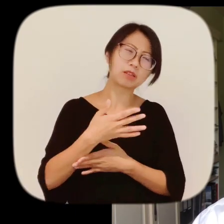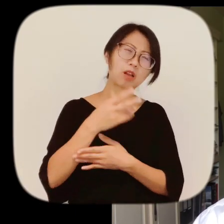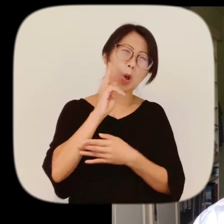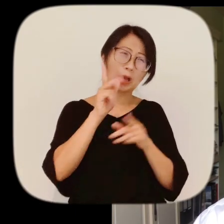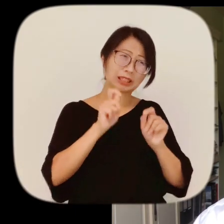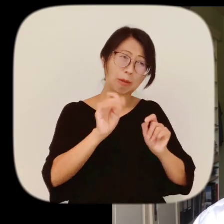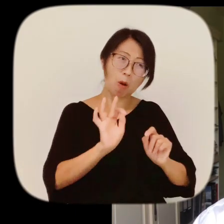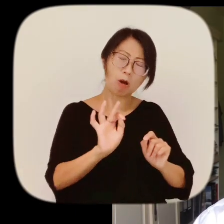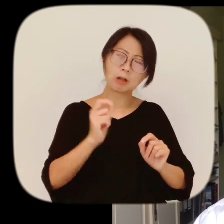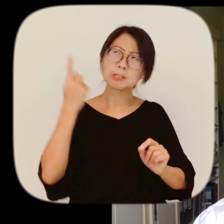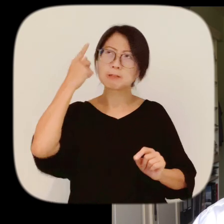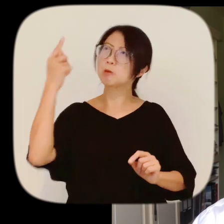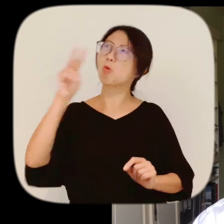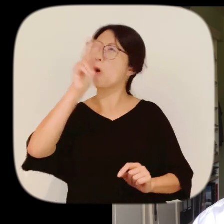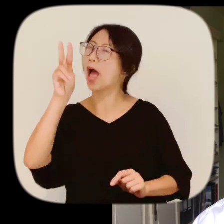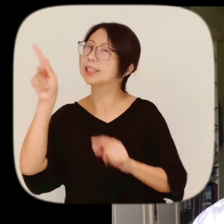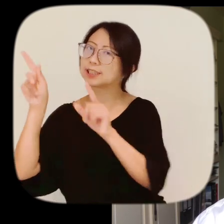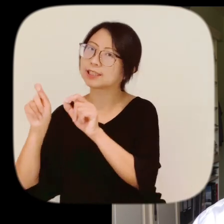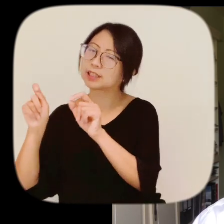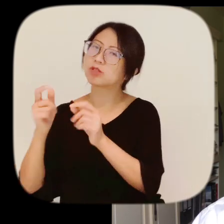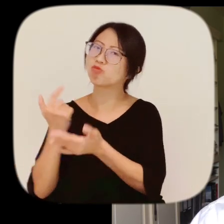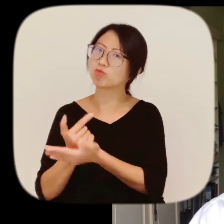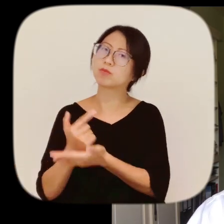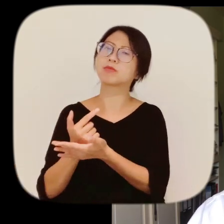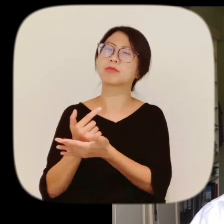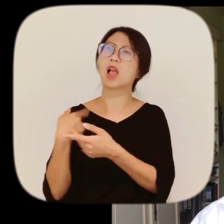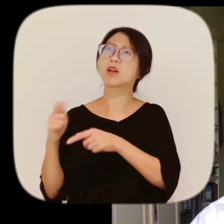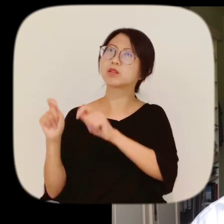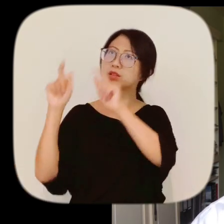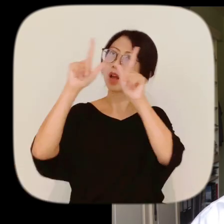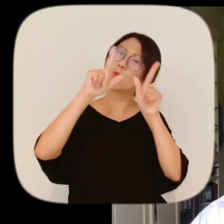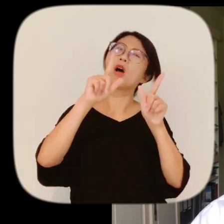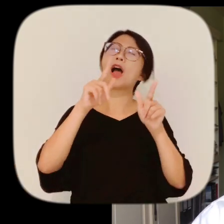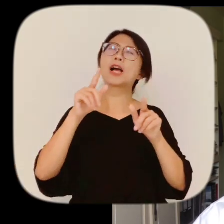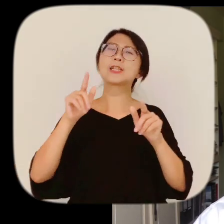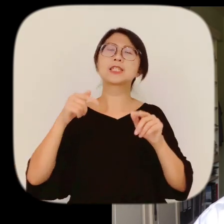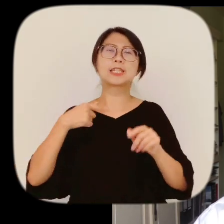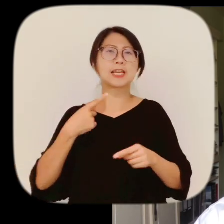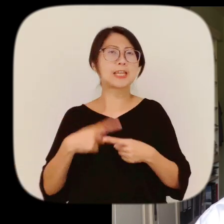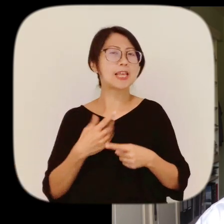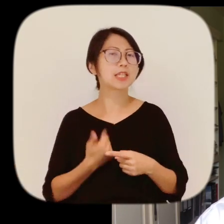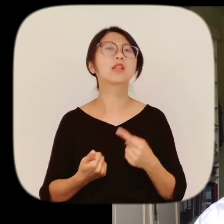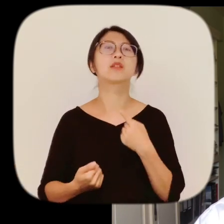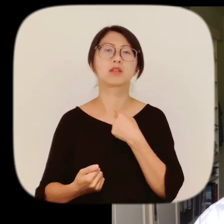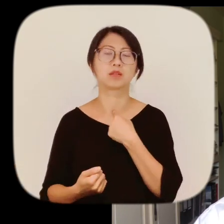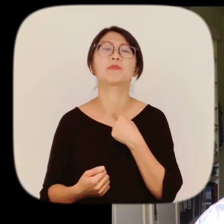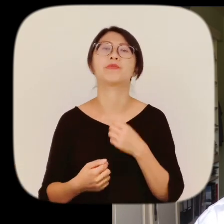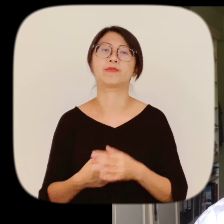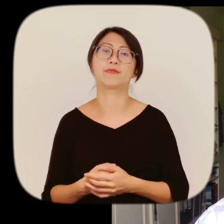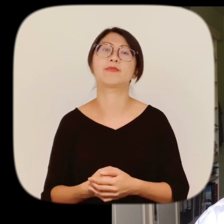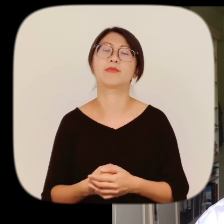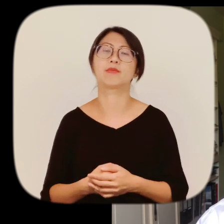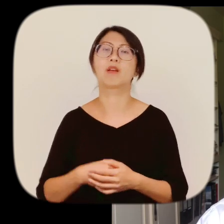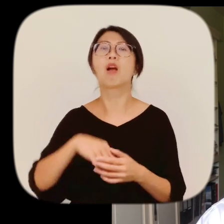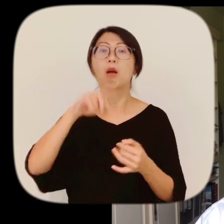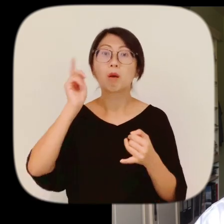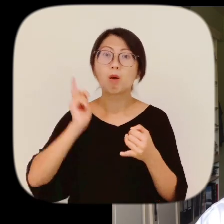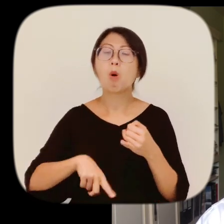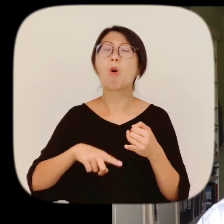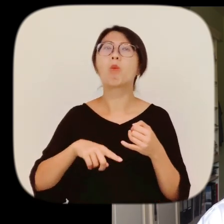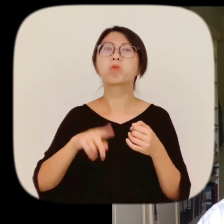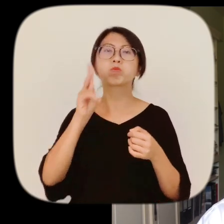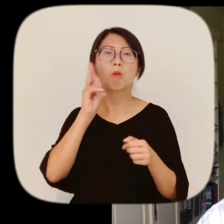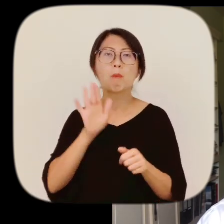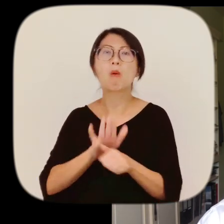在这种环境里面他还是会觉得他自己不会像虫那样他还有意义呢他要living in truth而